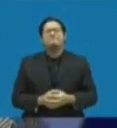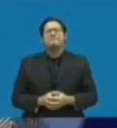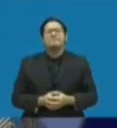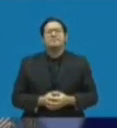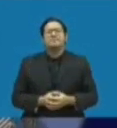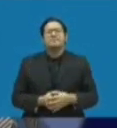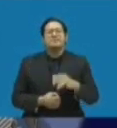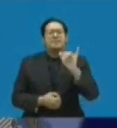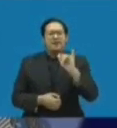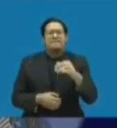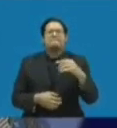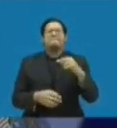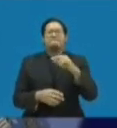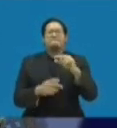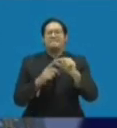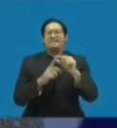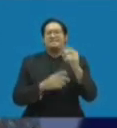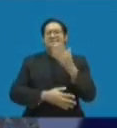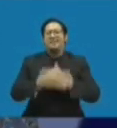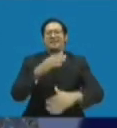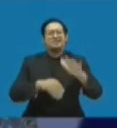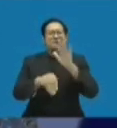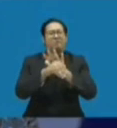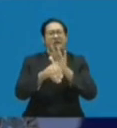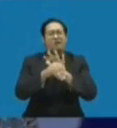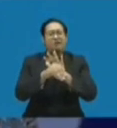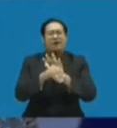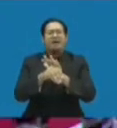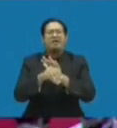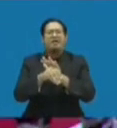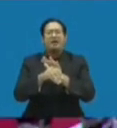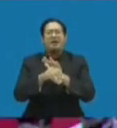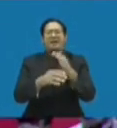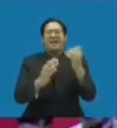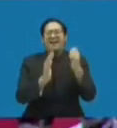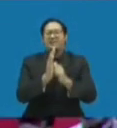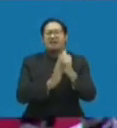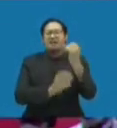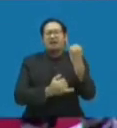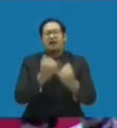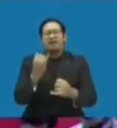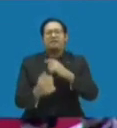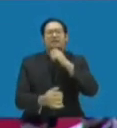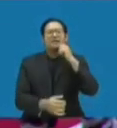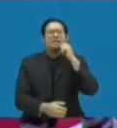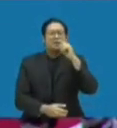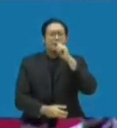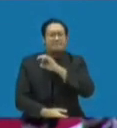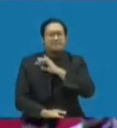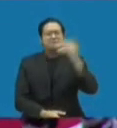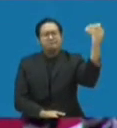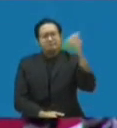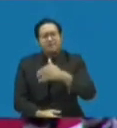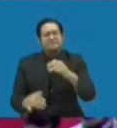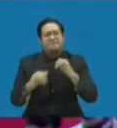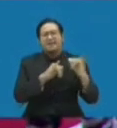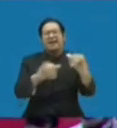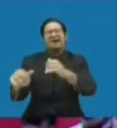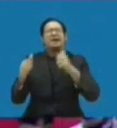peparnas Papua kita bisa bersama-sama dengan bapak presiden yang sangat kita cintai dan kita banggakan